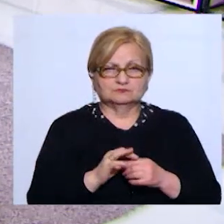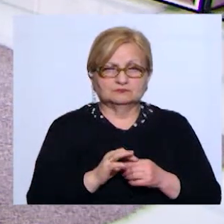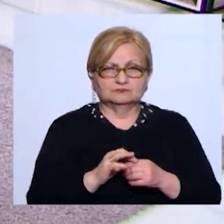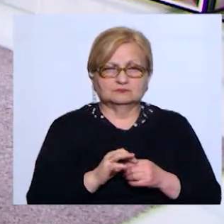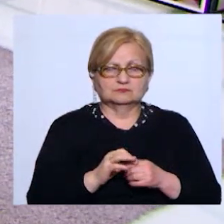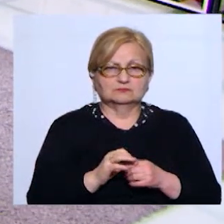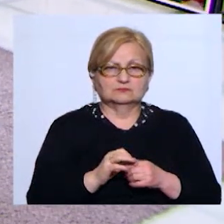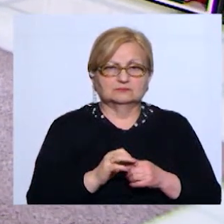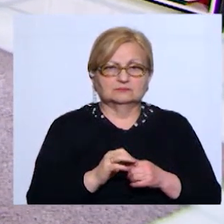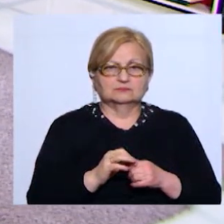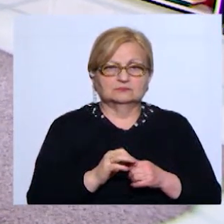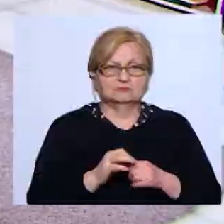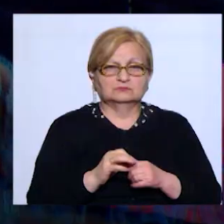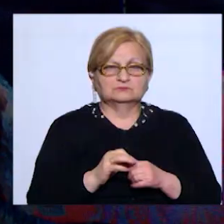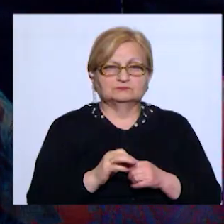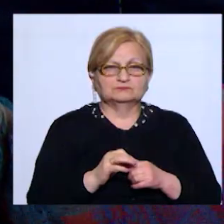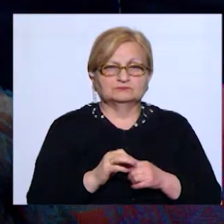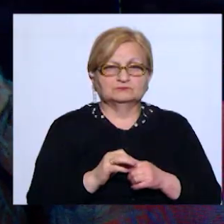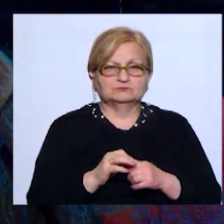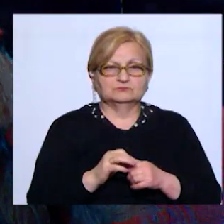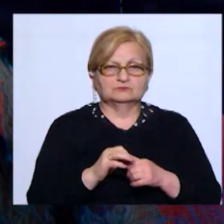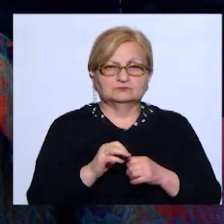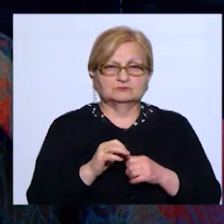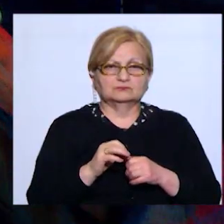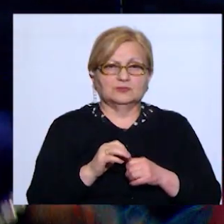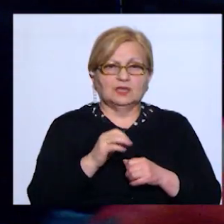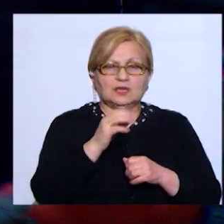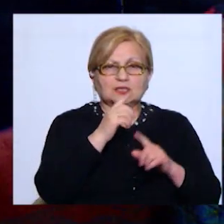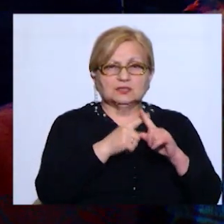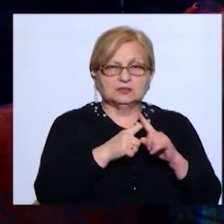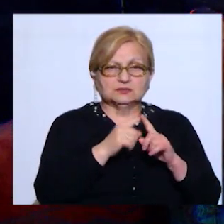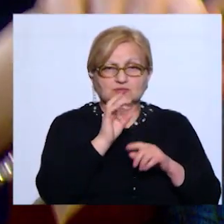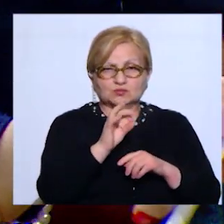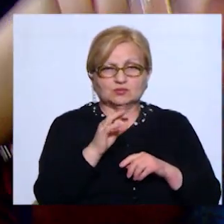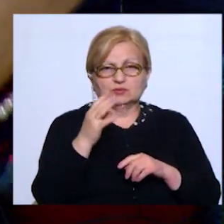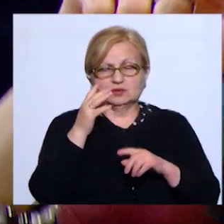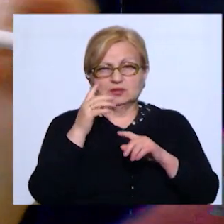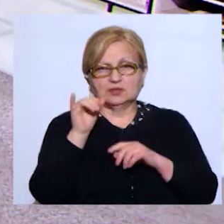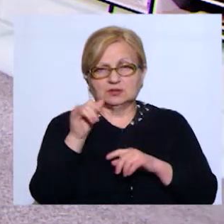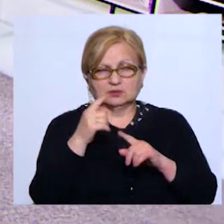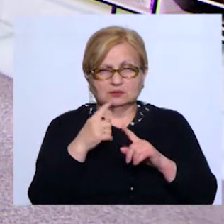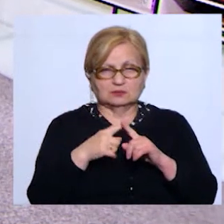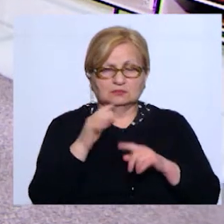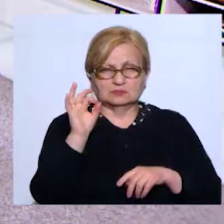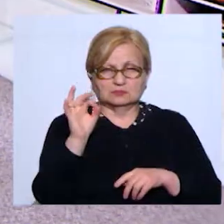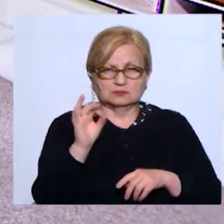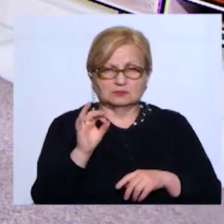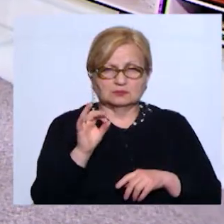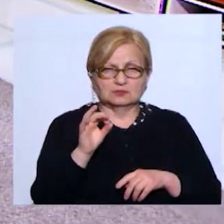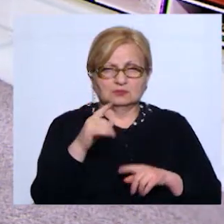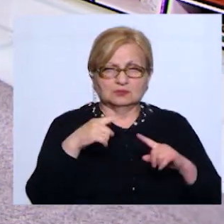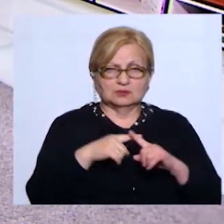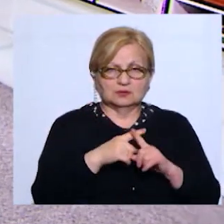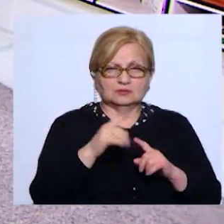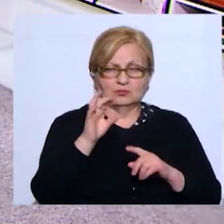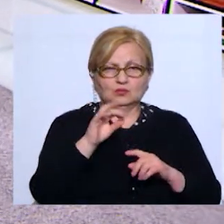წვეროს კოორდინატი არის 4 0. ეს არის x 0, y 0. ნახეთ, x y ღერსთან გადაკვეთის წერტილი არის 0